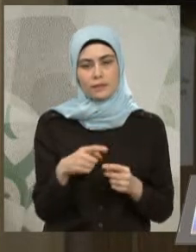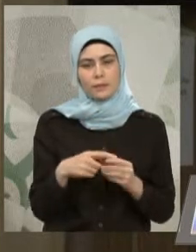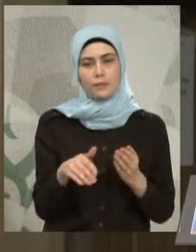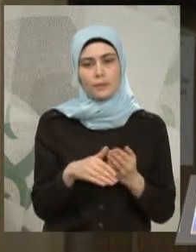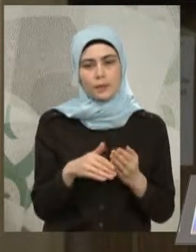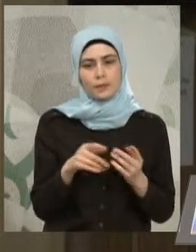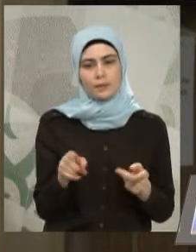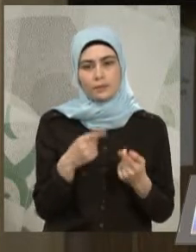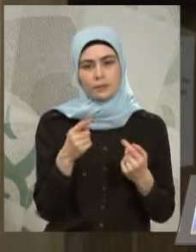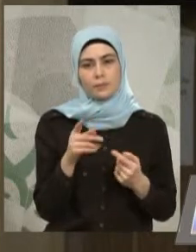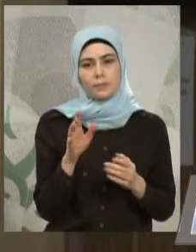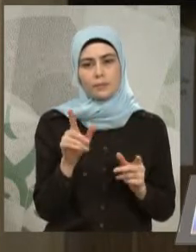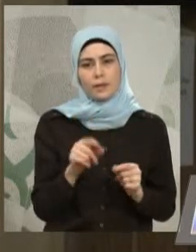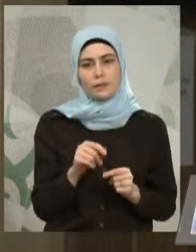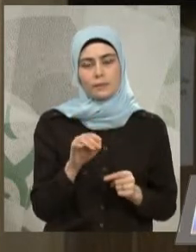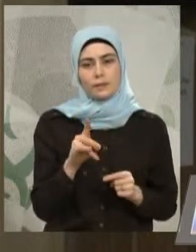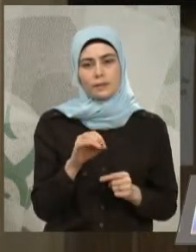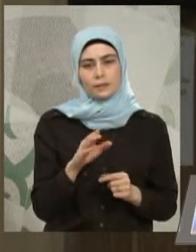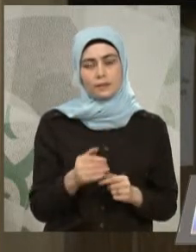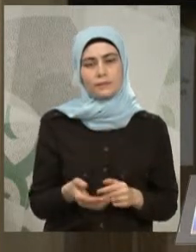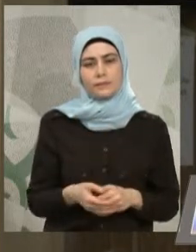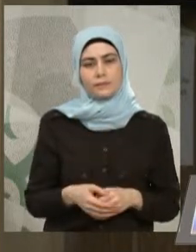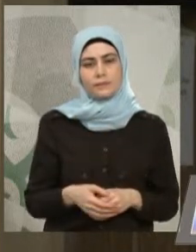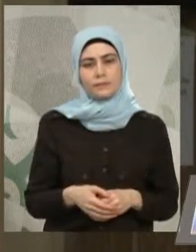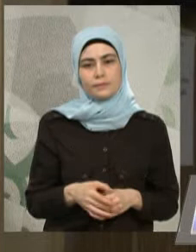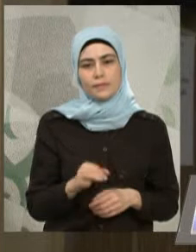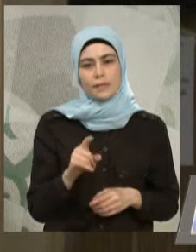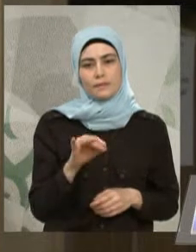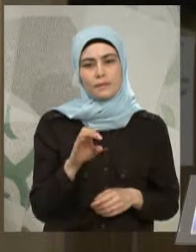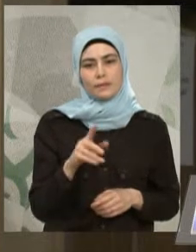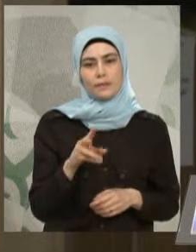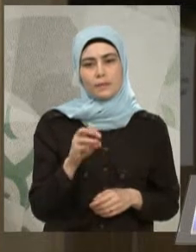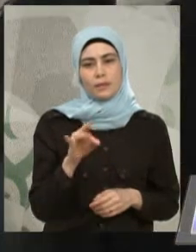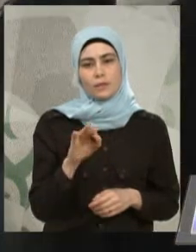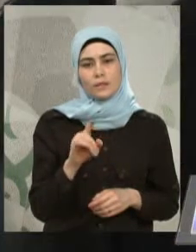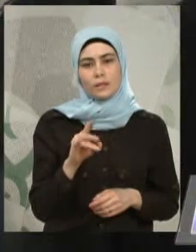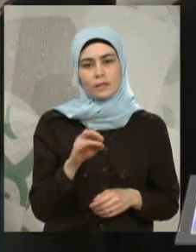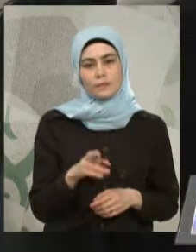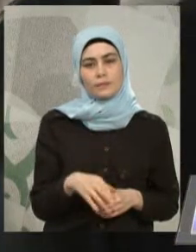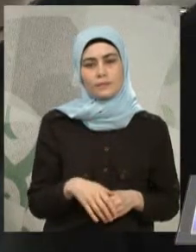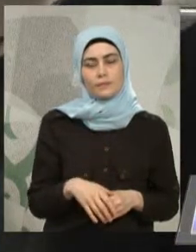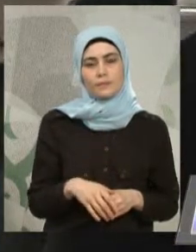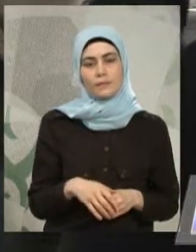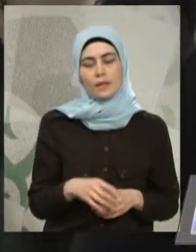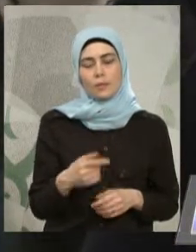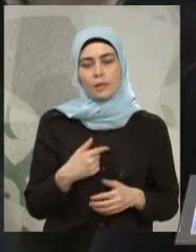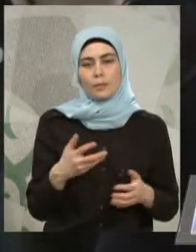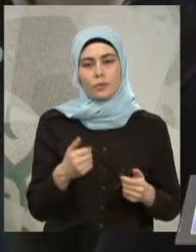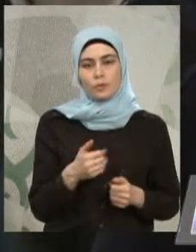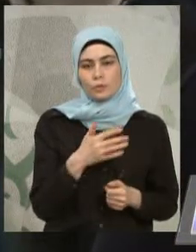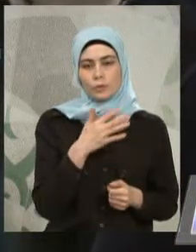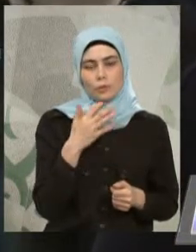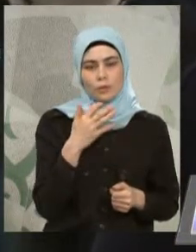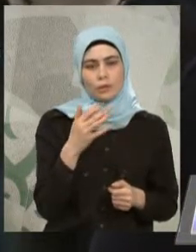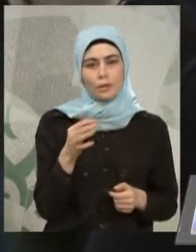в развитии малого бизнеса. Вот что. Развивает мировоззрение, помогает в чем-то. Мы получили